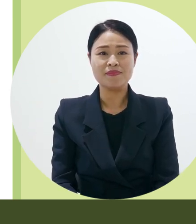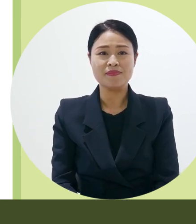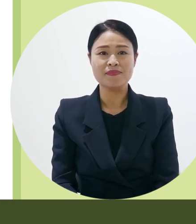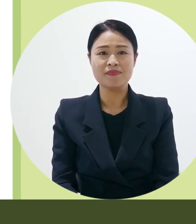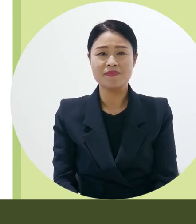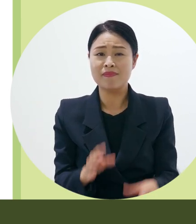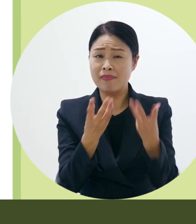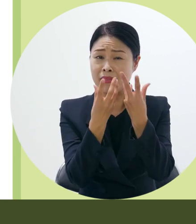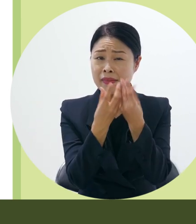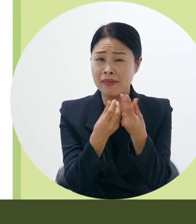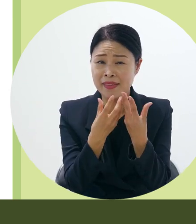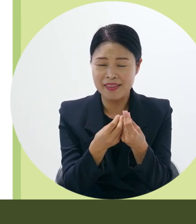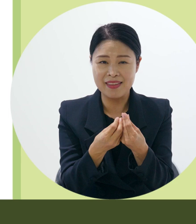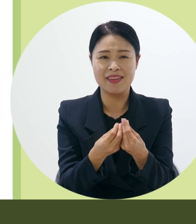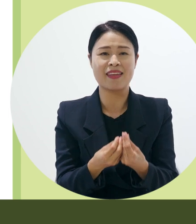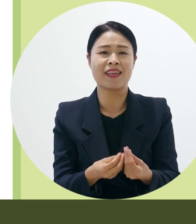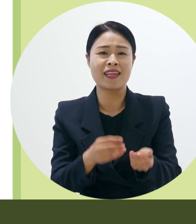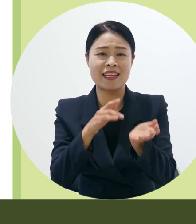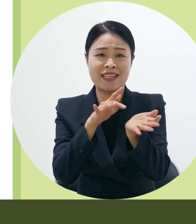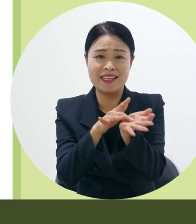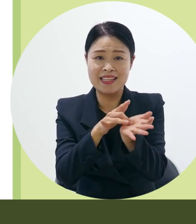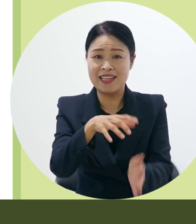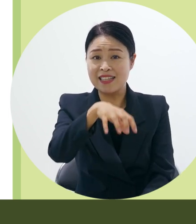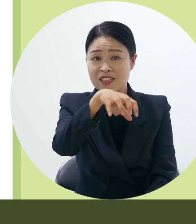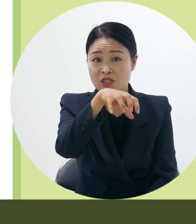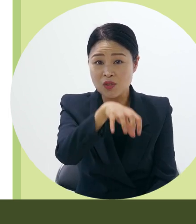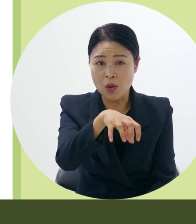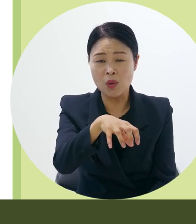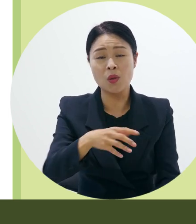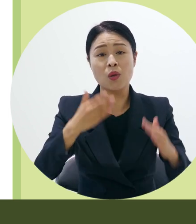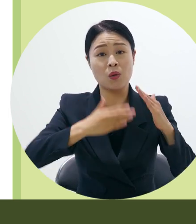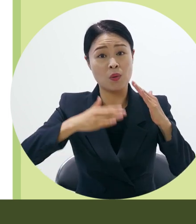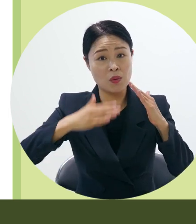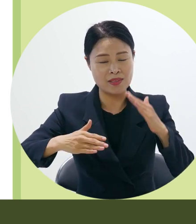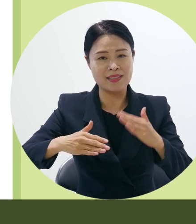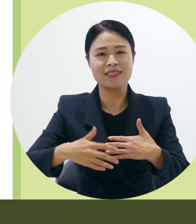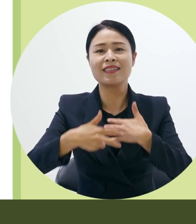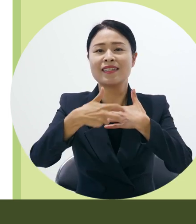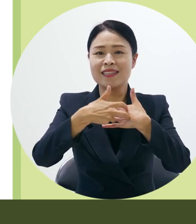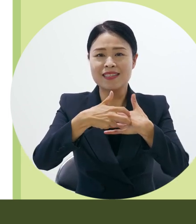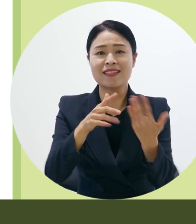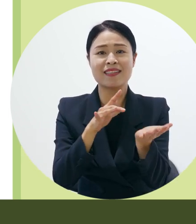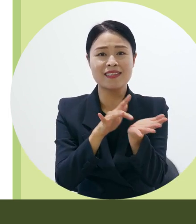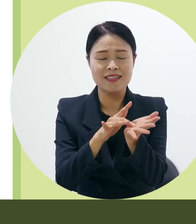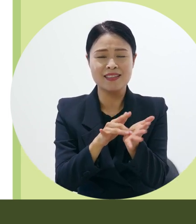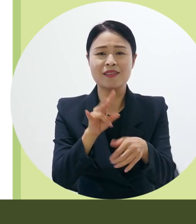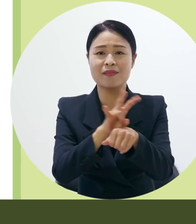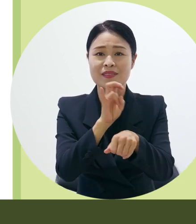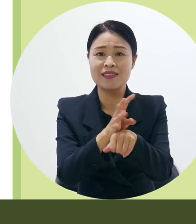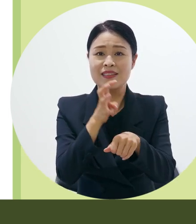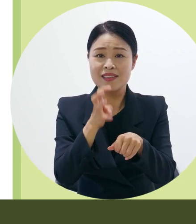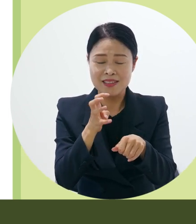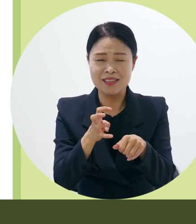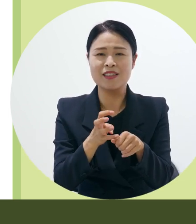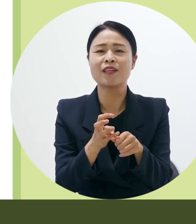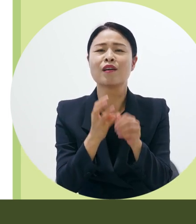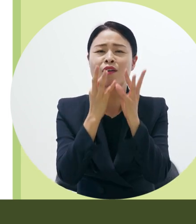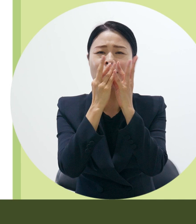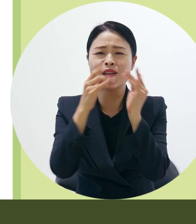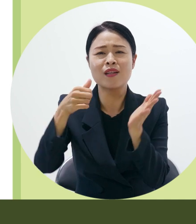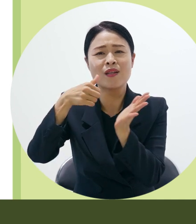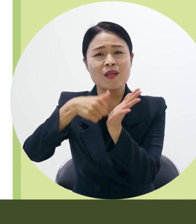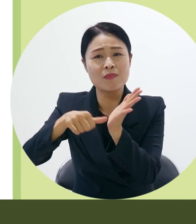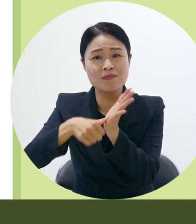예시로 식약처 고시 의약외품 범위 지정에 따른 생리용품, 콘택트 렌즈 관리용품,